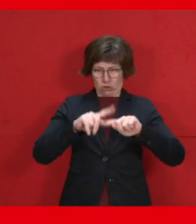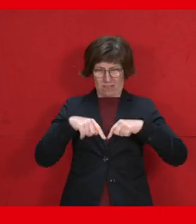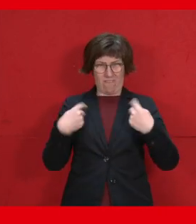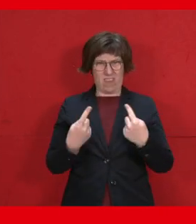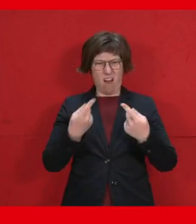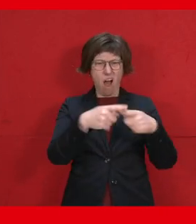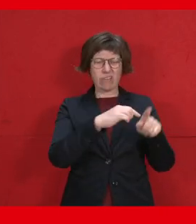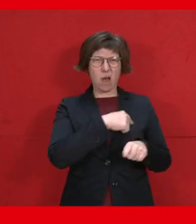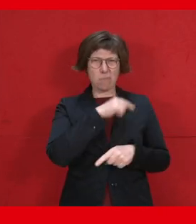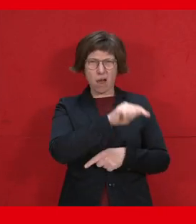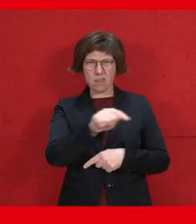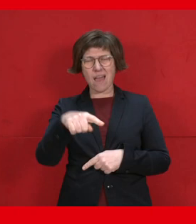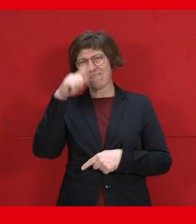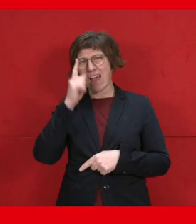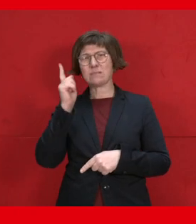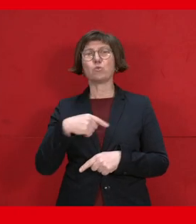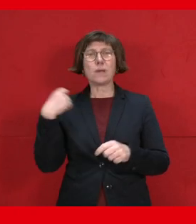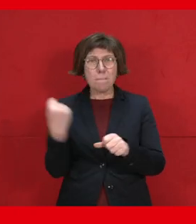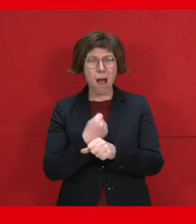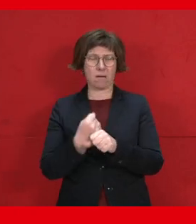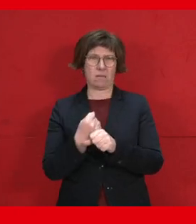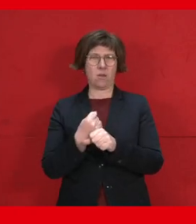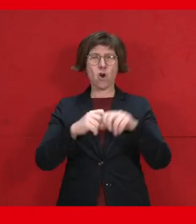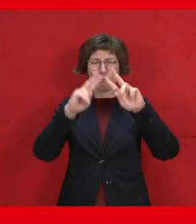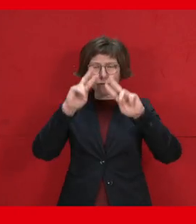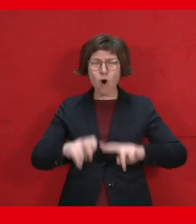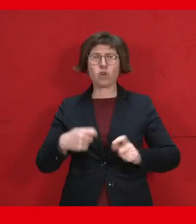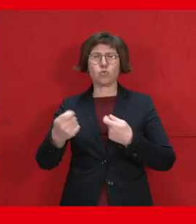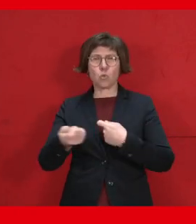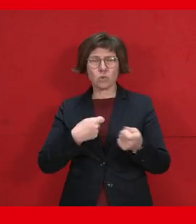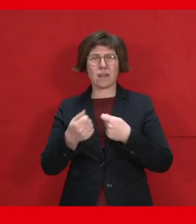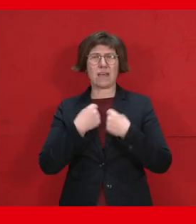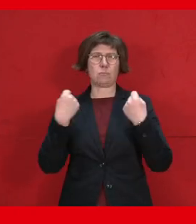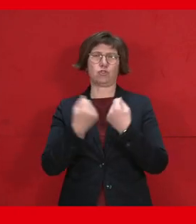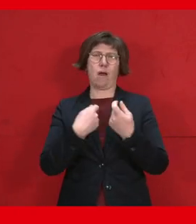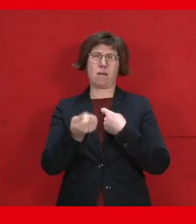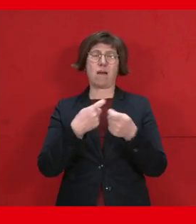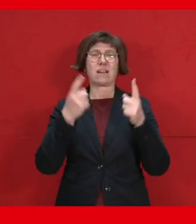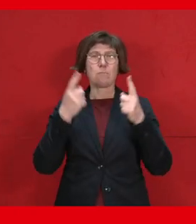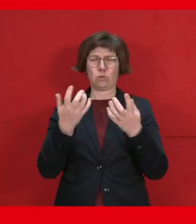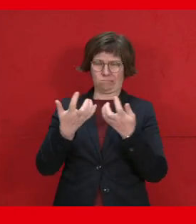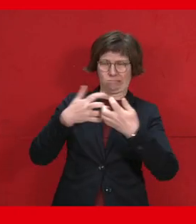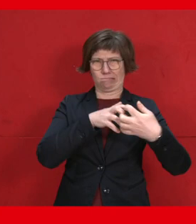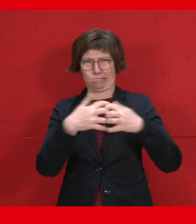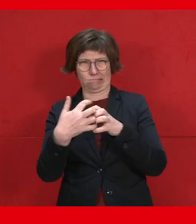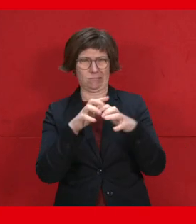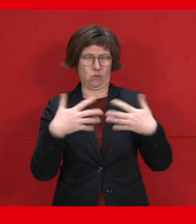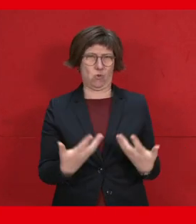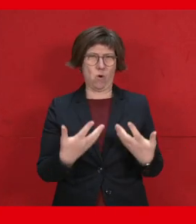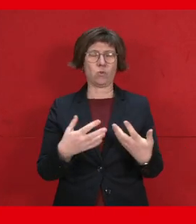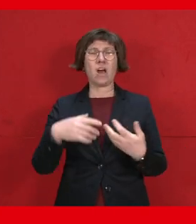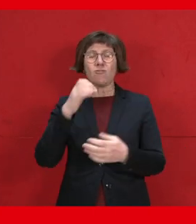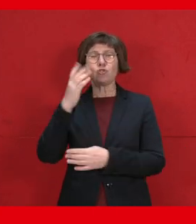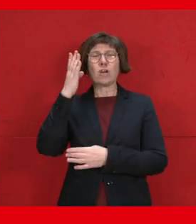ist, wir wissen, dafür muss man etwas tun. Forschung, Unternehmen und staatliches Handeln müssen ineinander greifen. Und wir wollen